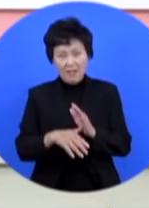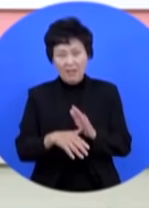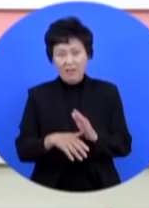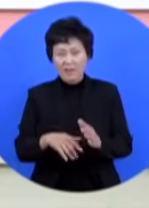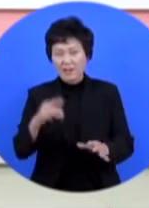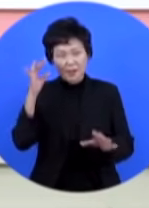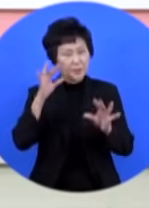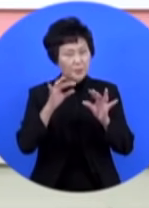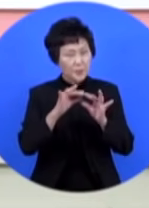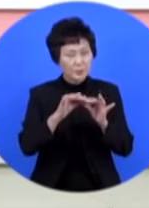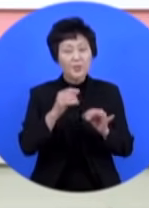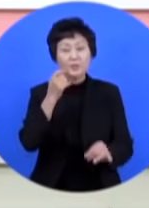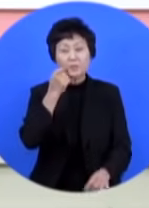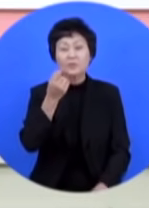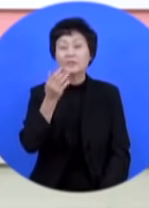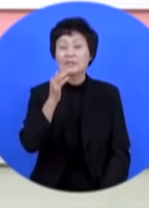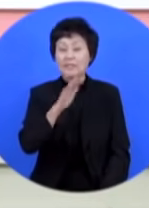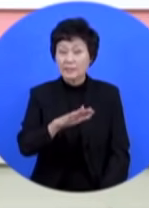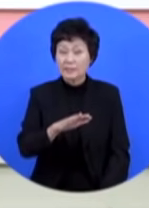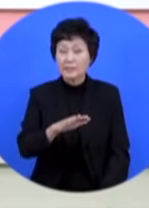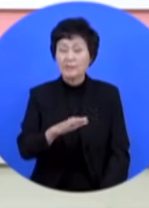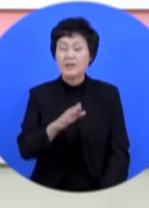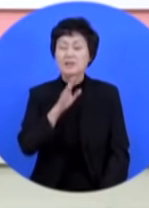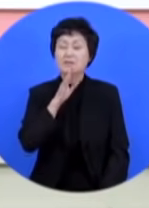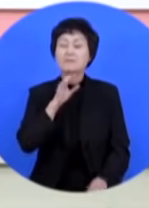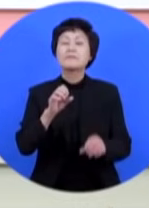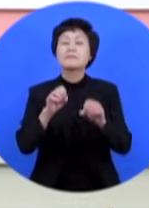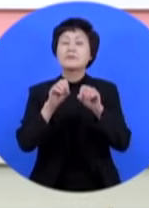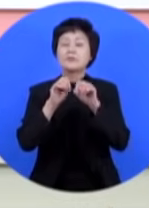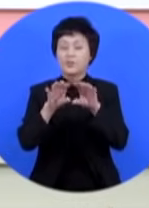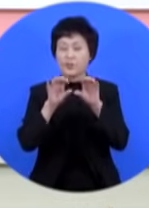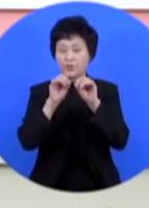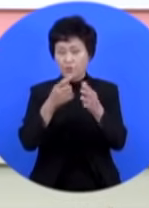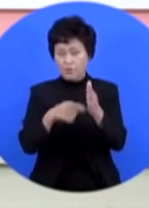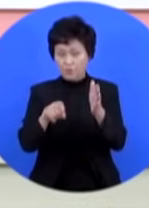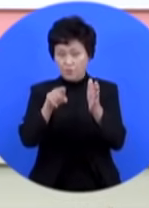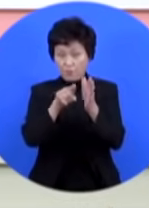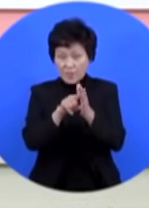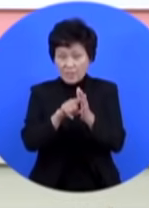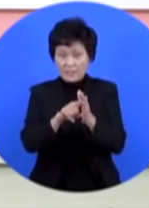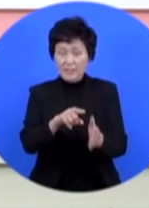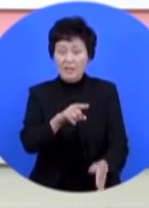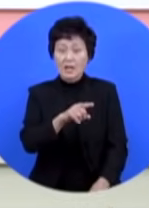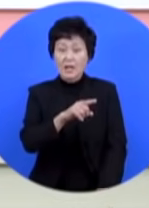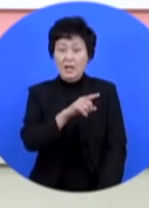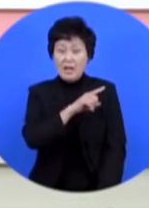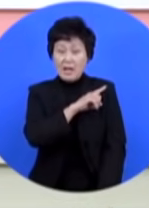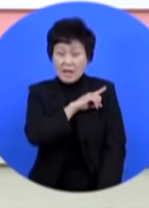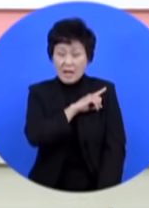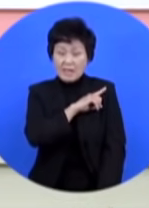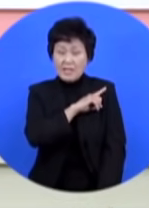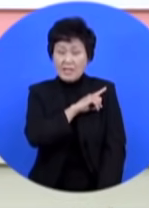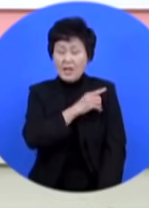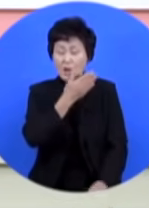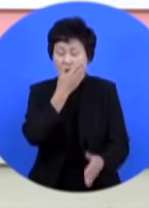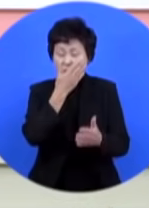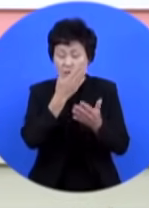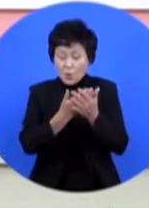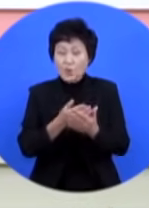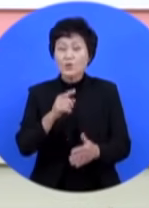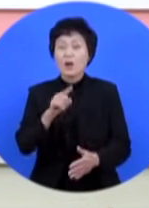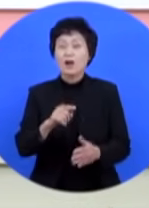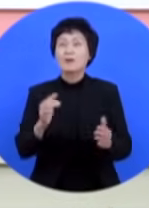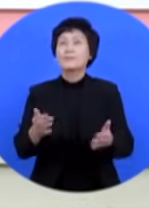없고요. 정말로 이 선교를 위해서 가장 나의 소중한 것을 바치게 된